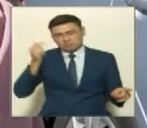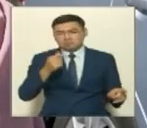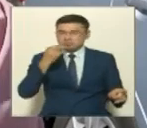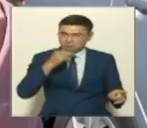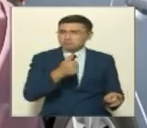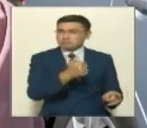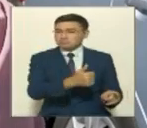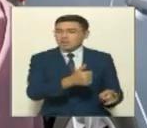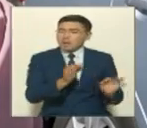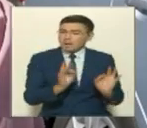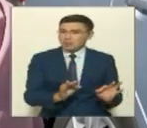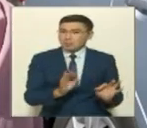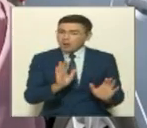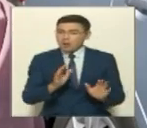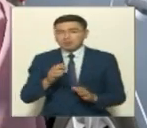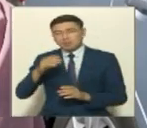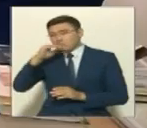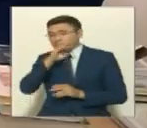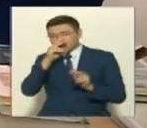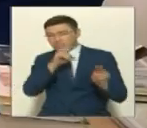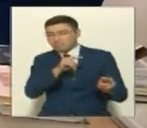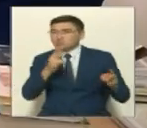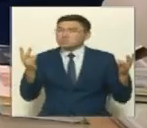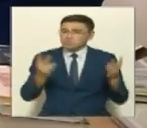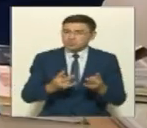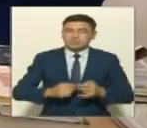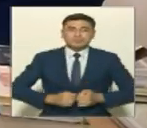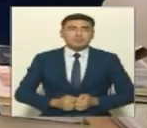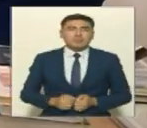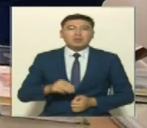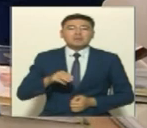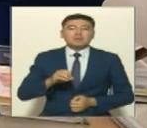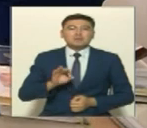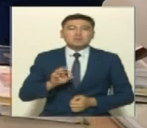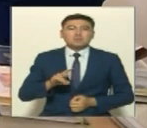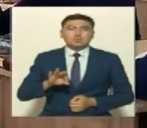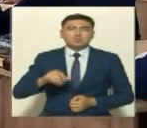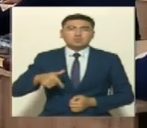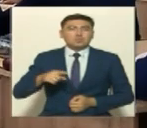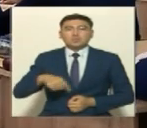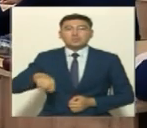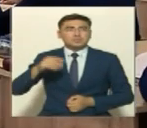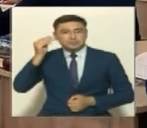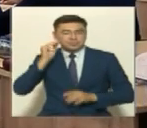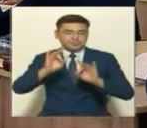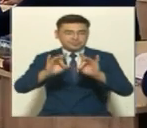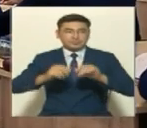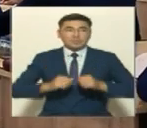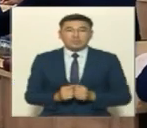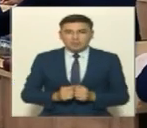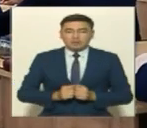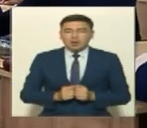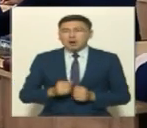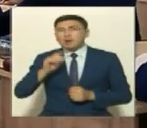Бақылап отырмасаң, ол қиын болатын шығар. Ал теолог маман діни білімнің іргетасын елімізде қалау керек дейді. Себебі шекара асып,